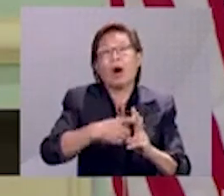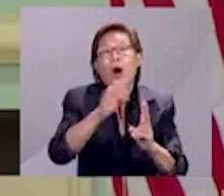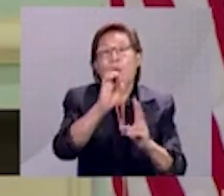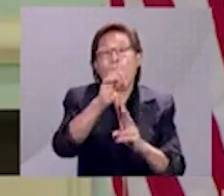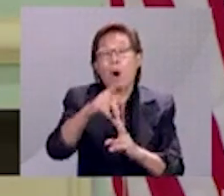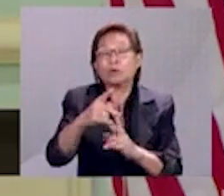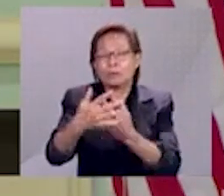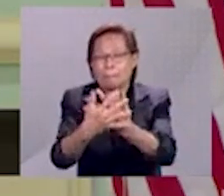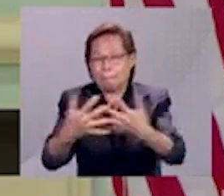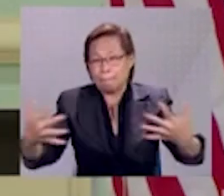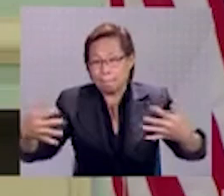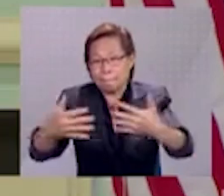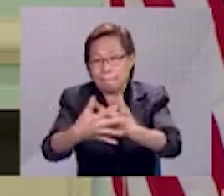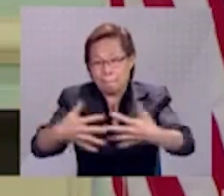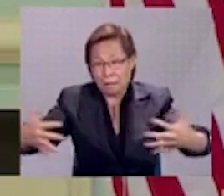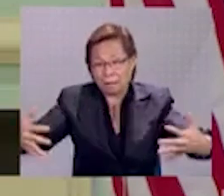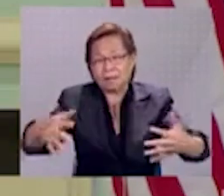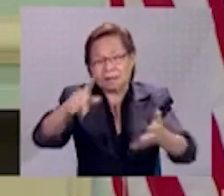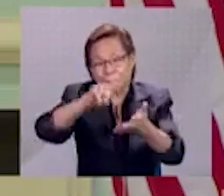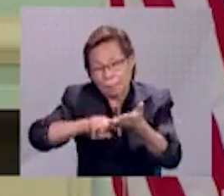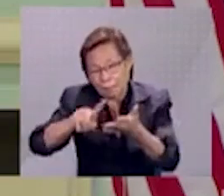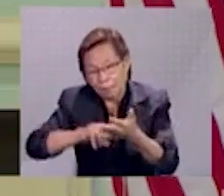memeriksa